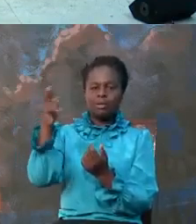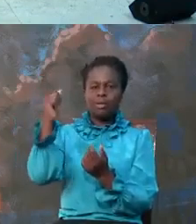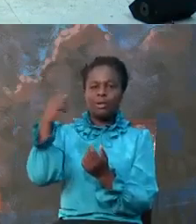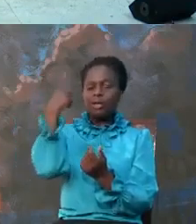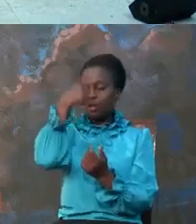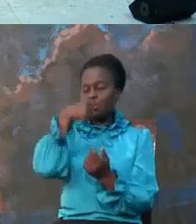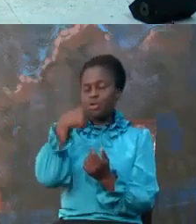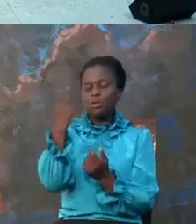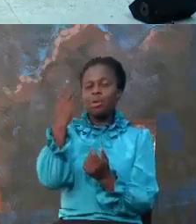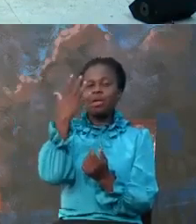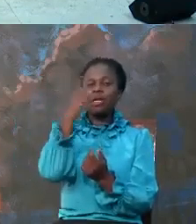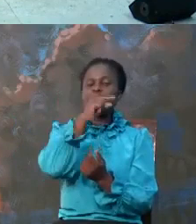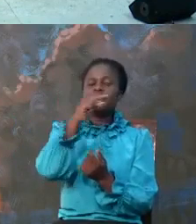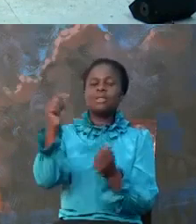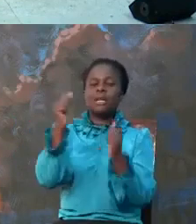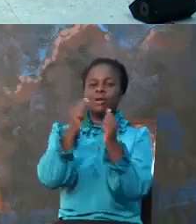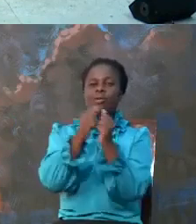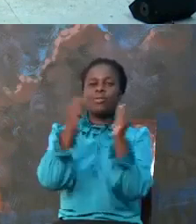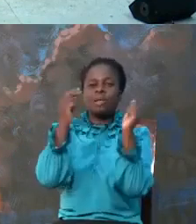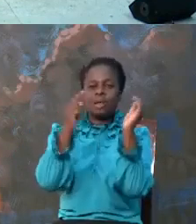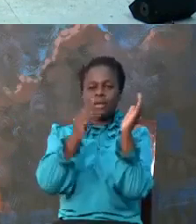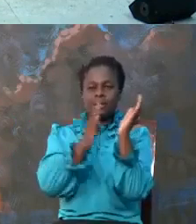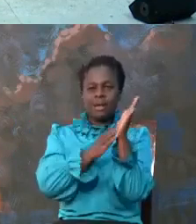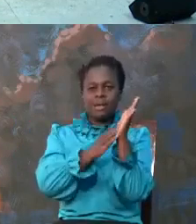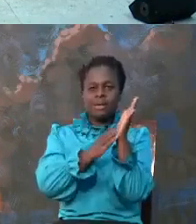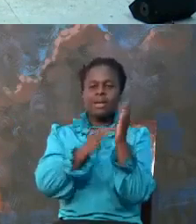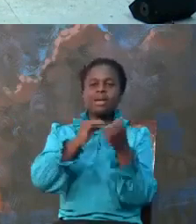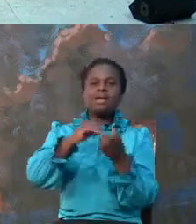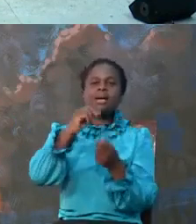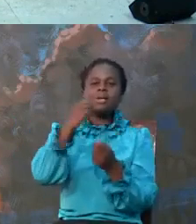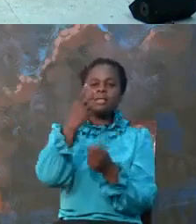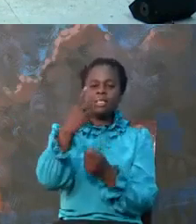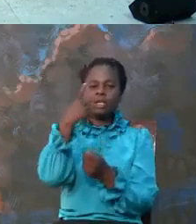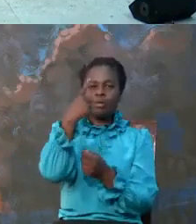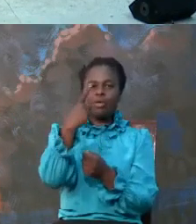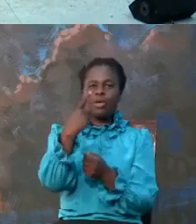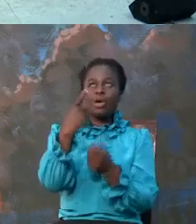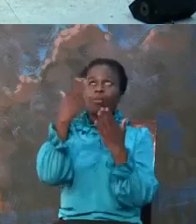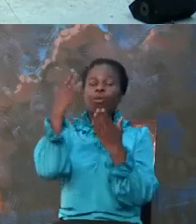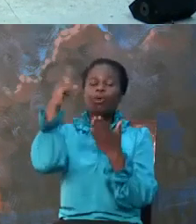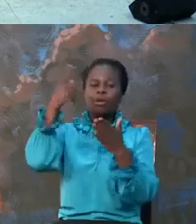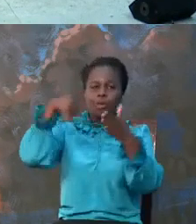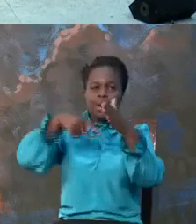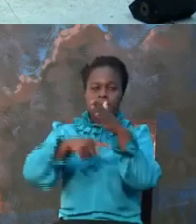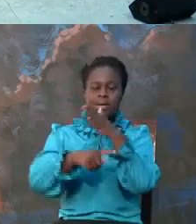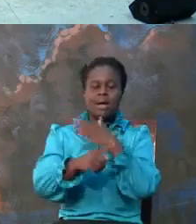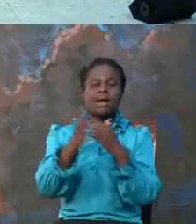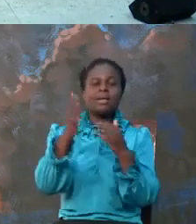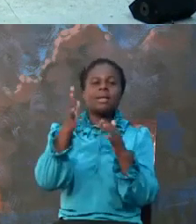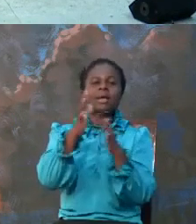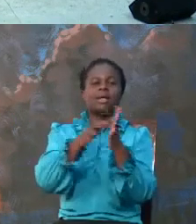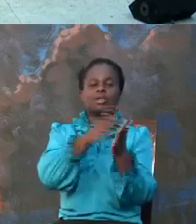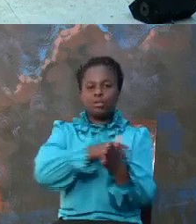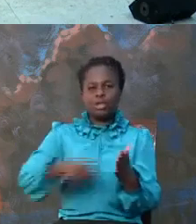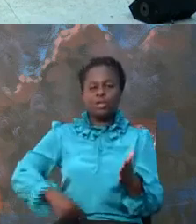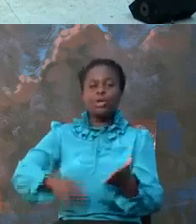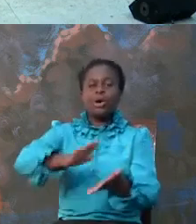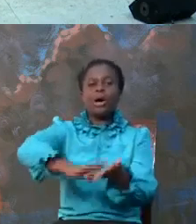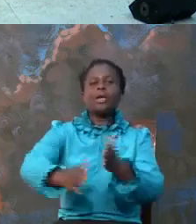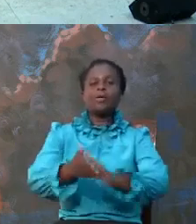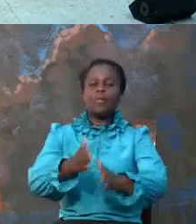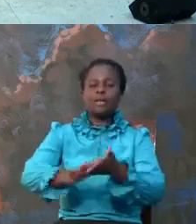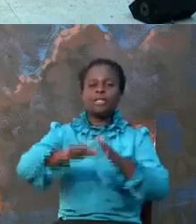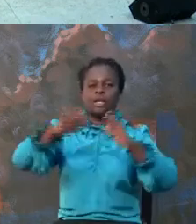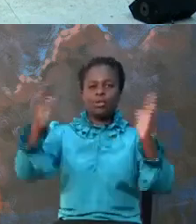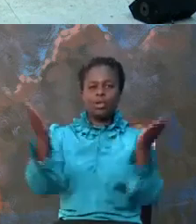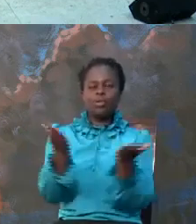18 hata mstari wa 21. Mungu alikuwa ndani ya Kristo Yesu akiupatanisha ulimwengu na